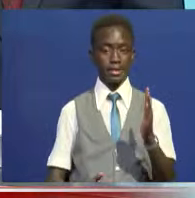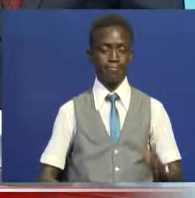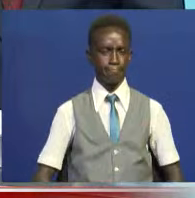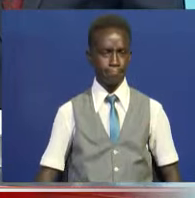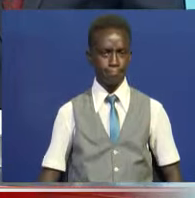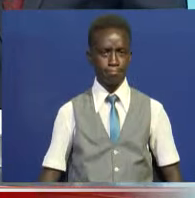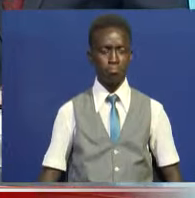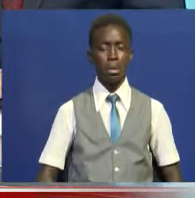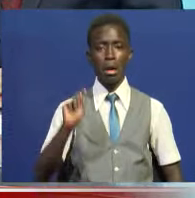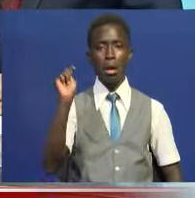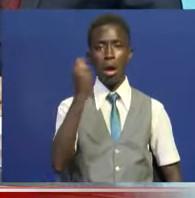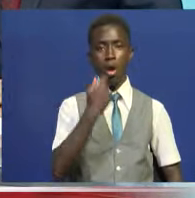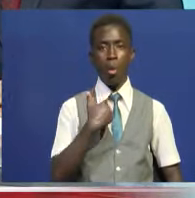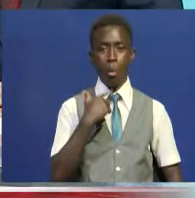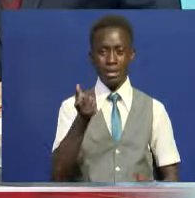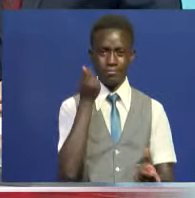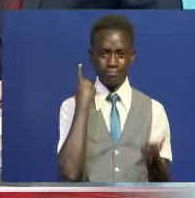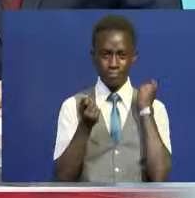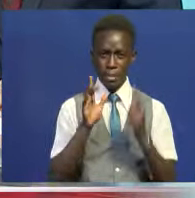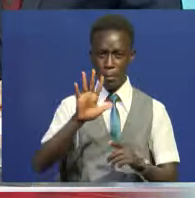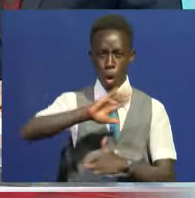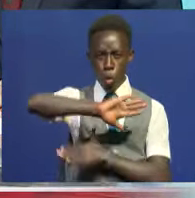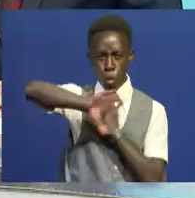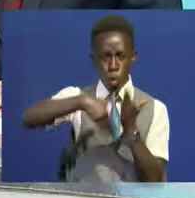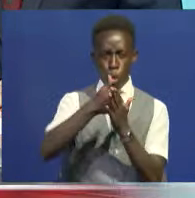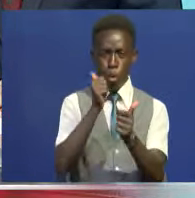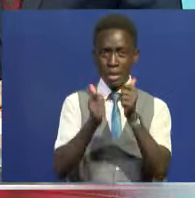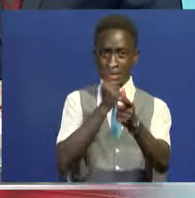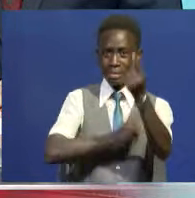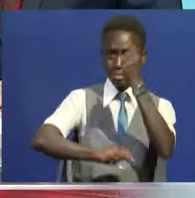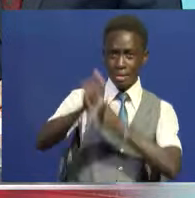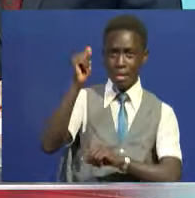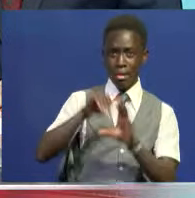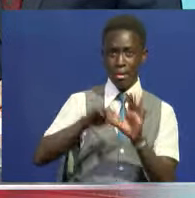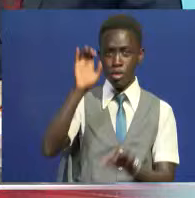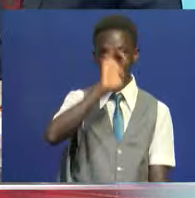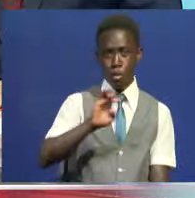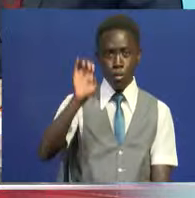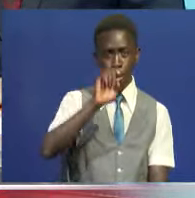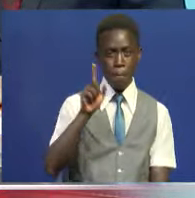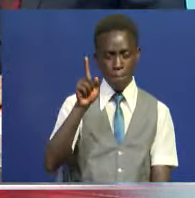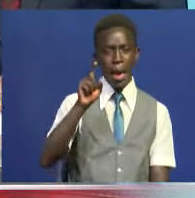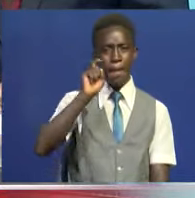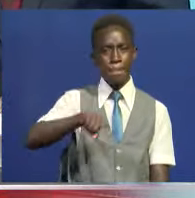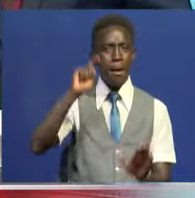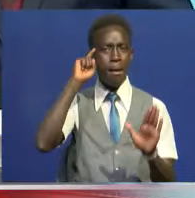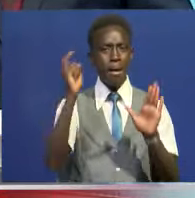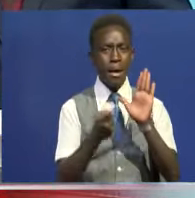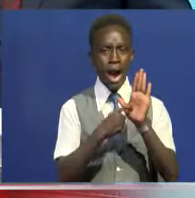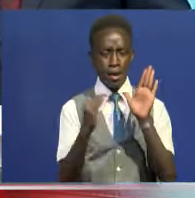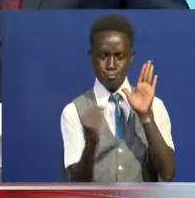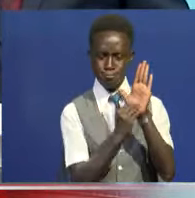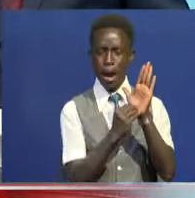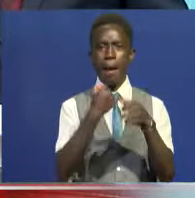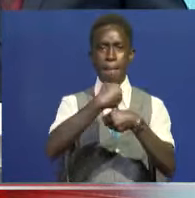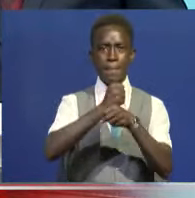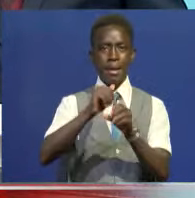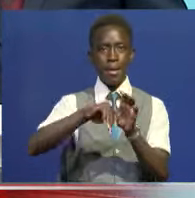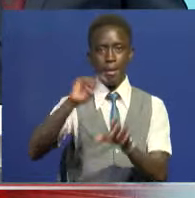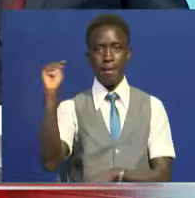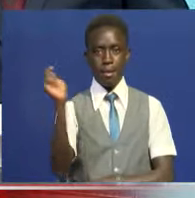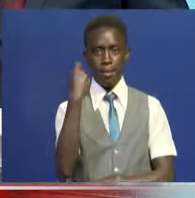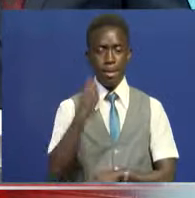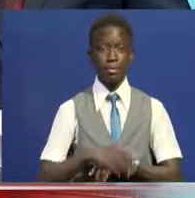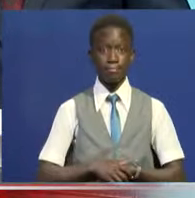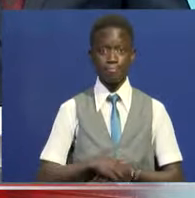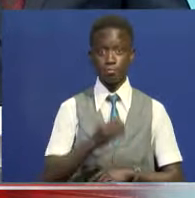majani chai yake yote yanayouzwa katika soko la kimataifa kutambuliwa kuwa majani chai ya Kenya. Rais William Ruto amesema hatua hii itakomesha